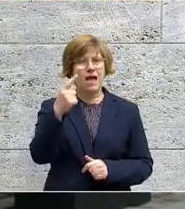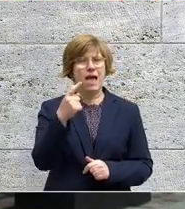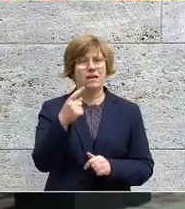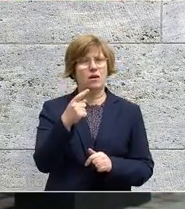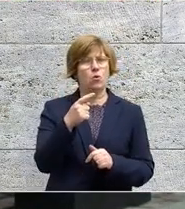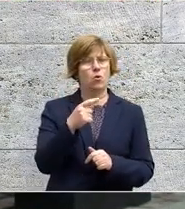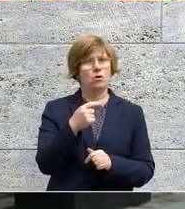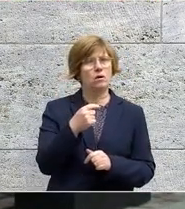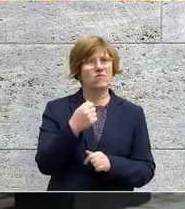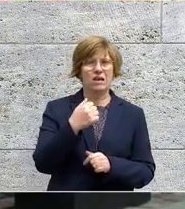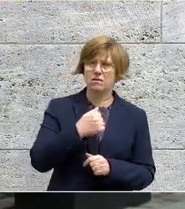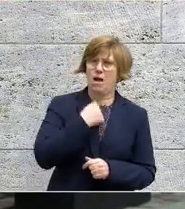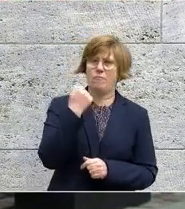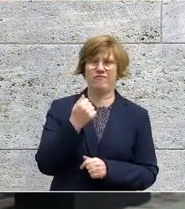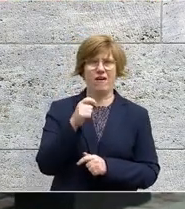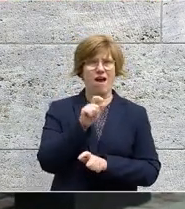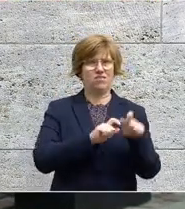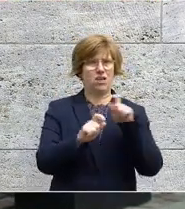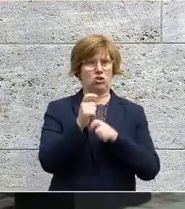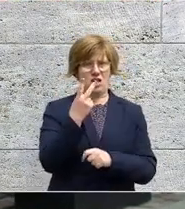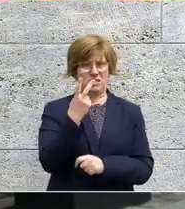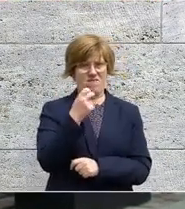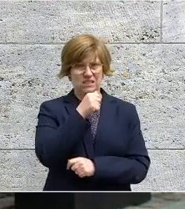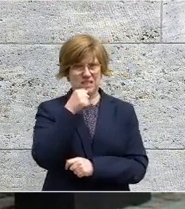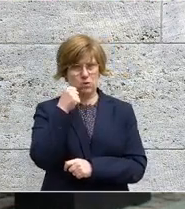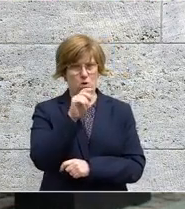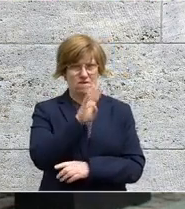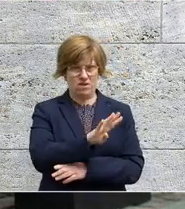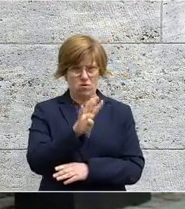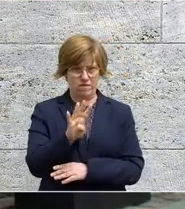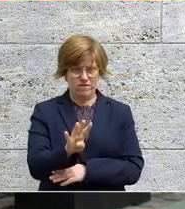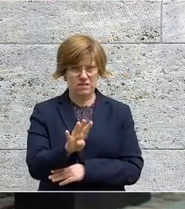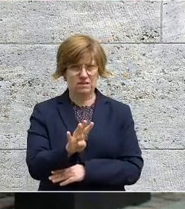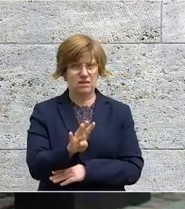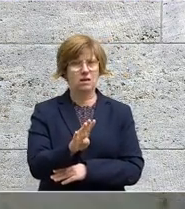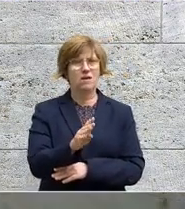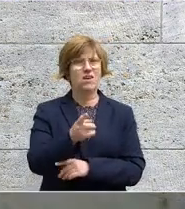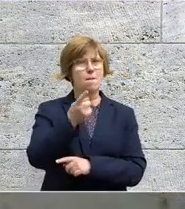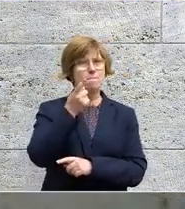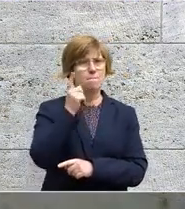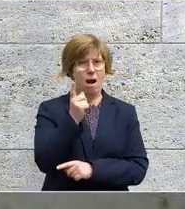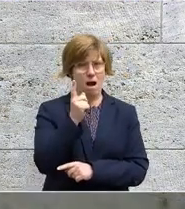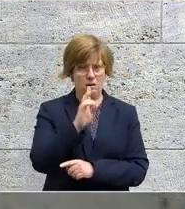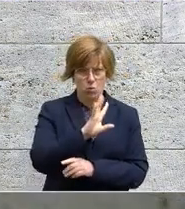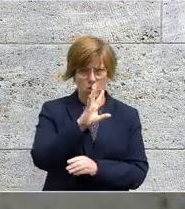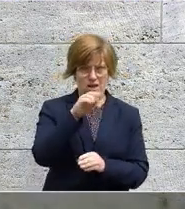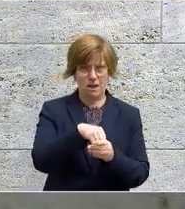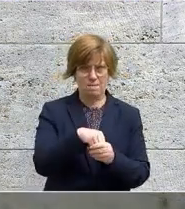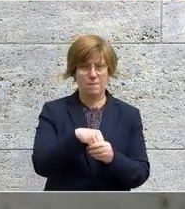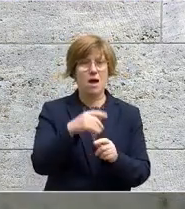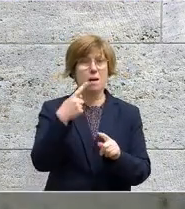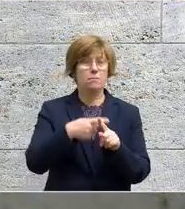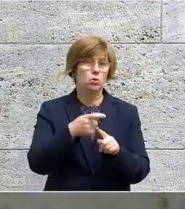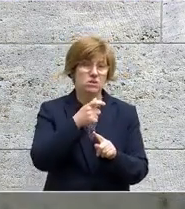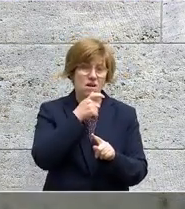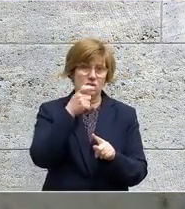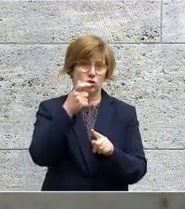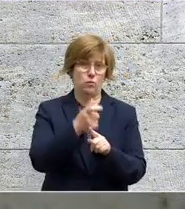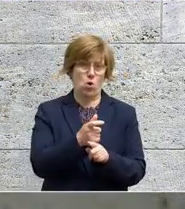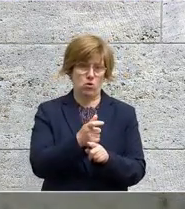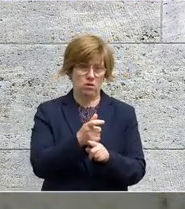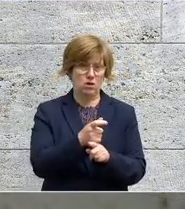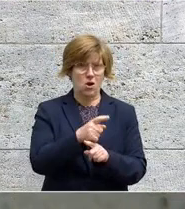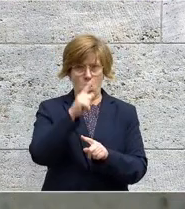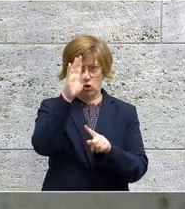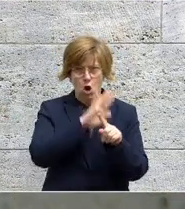die tapferen Widerstandskämpfer vom 20. Juli 1944, als Mahnung und als Versprechen, dass